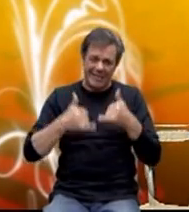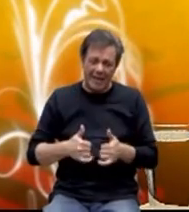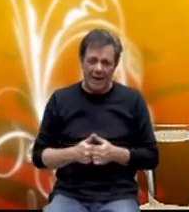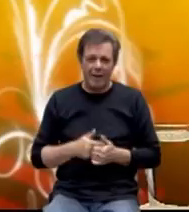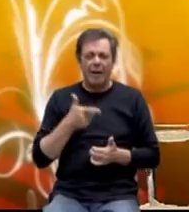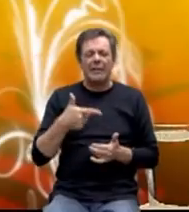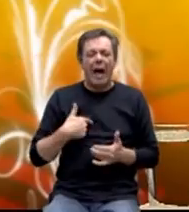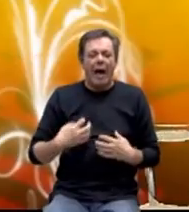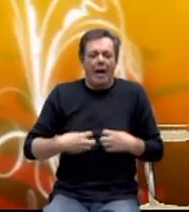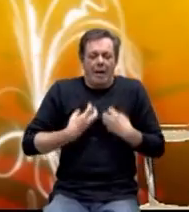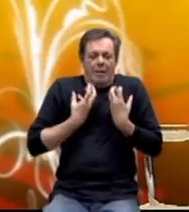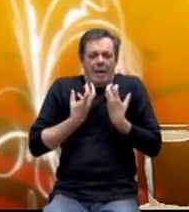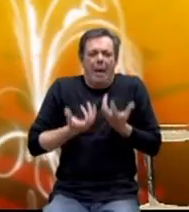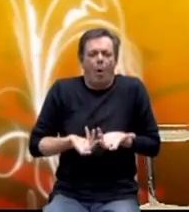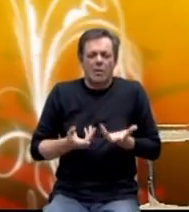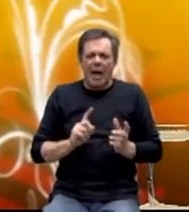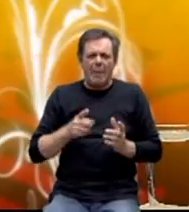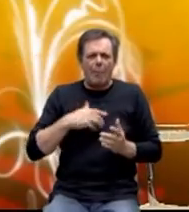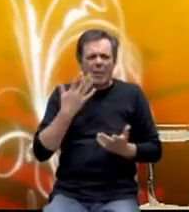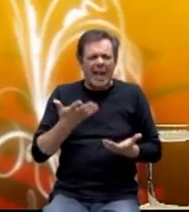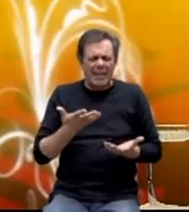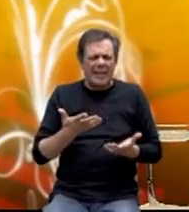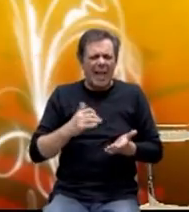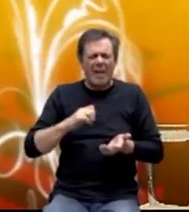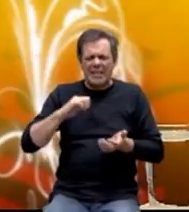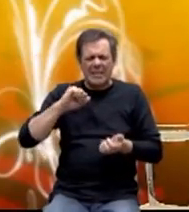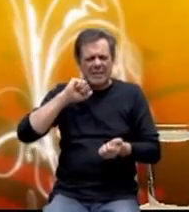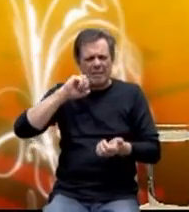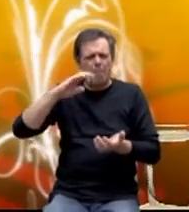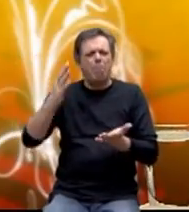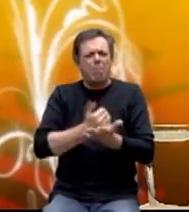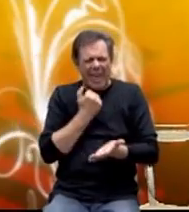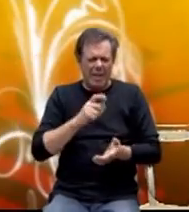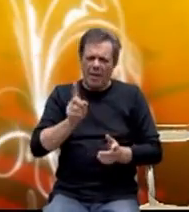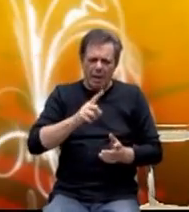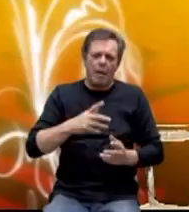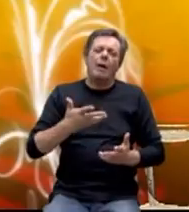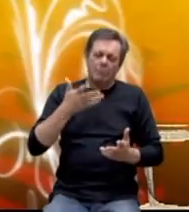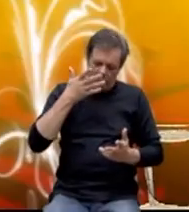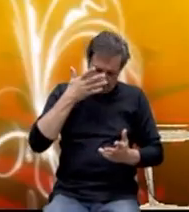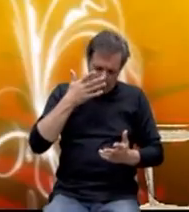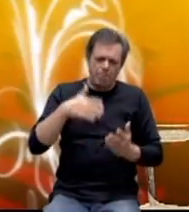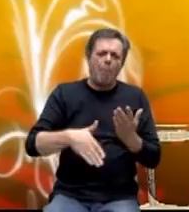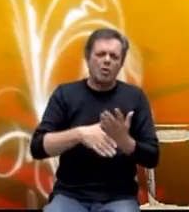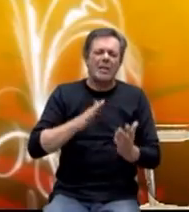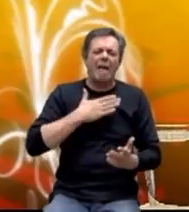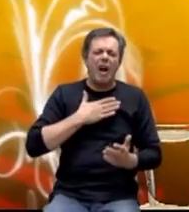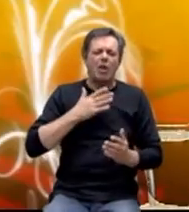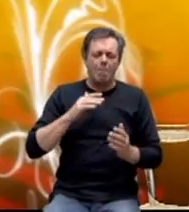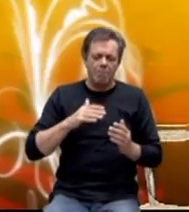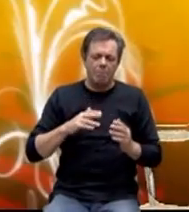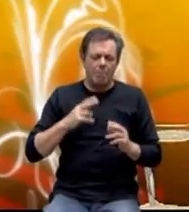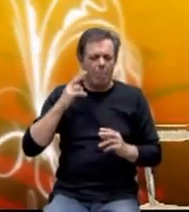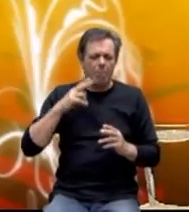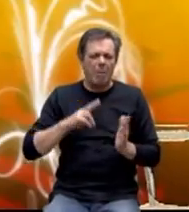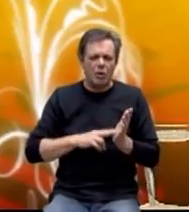jer ta emocija, nemojte dati da vas nadvlada, savladajte je i pomognite vašem bliskome. Evo, pogledajte emisiju u 10 sati